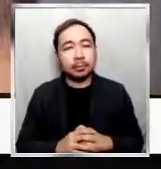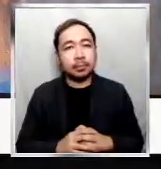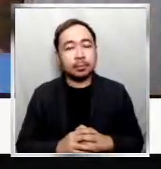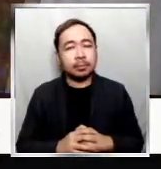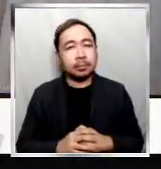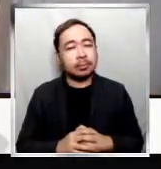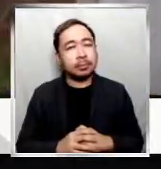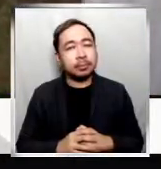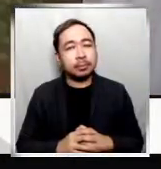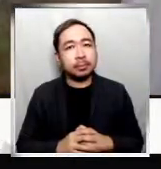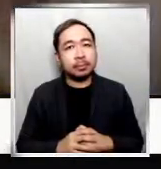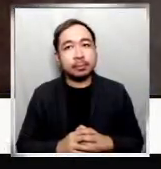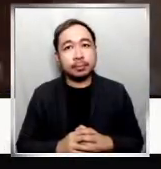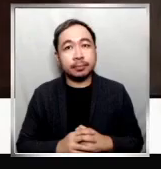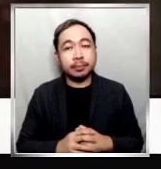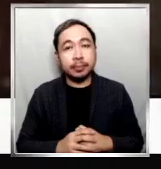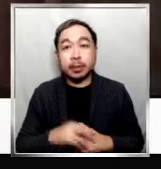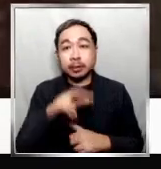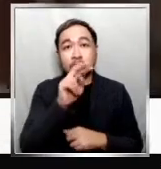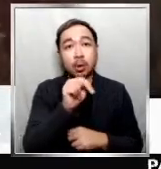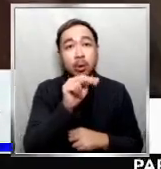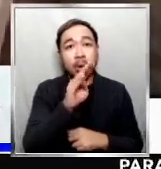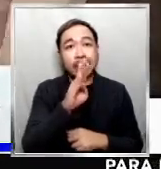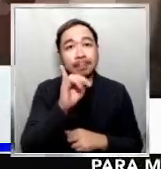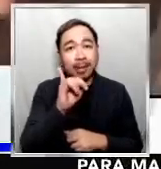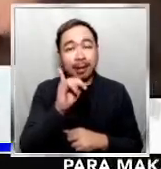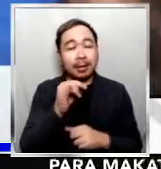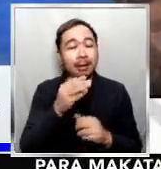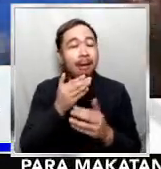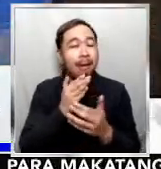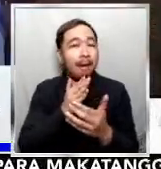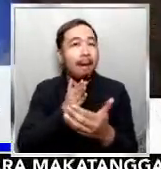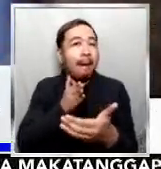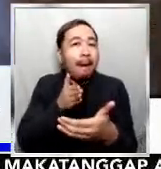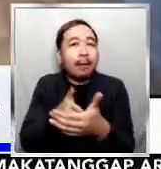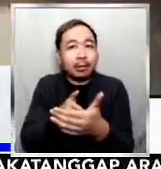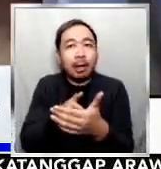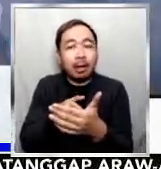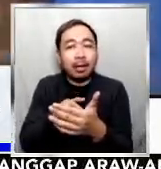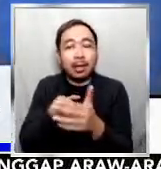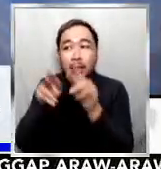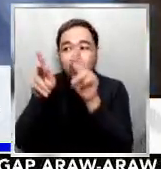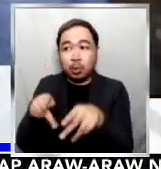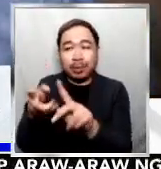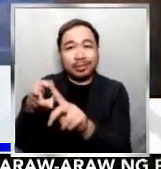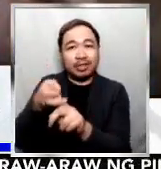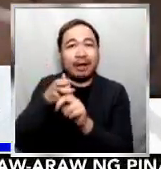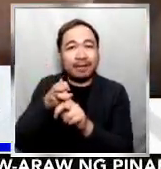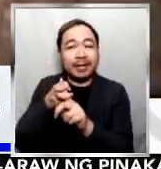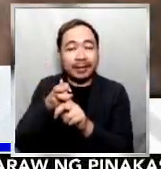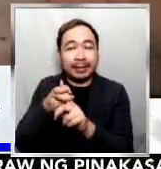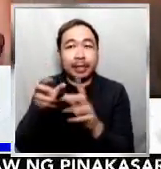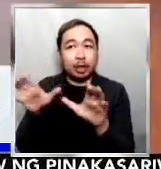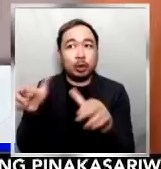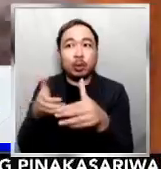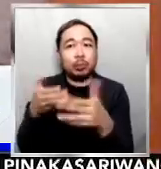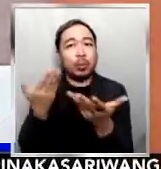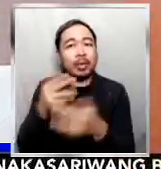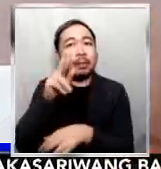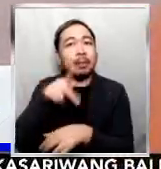Nang marating na ng NBI Anti-Human Trafficking Division ang target na bahay na ito sa Apalit, Pampanga, agad hinanap ang kanilang pakay.